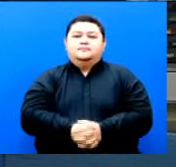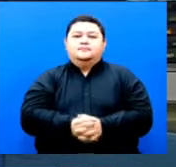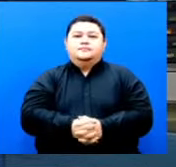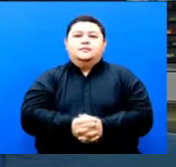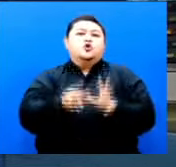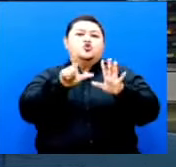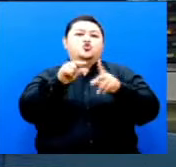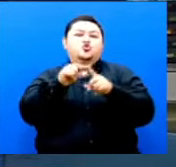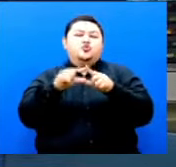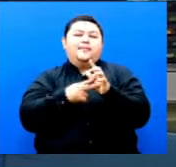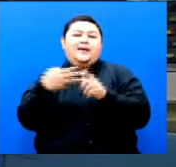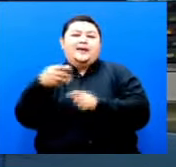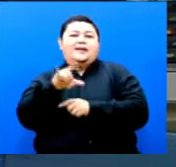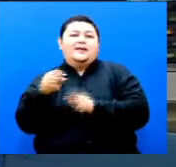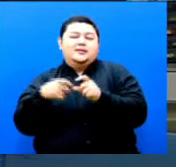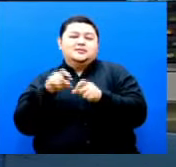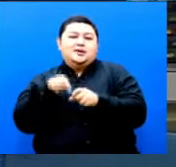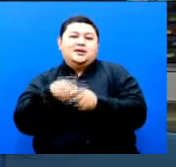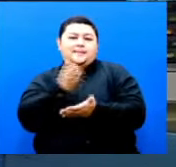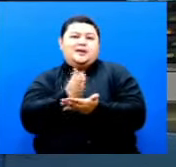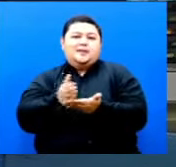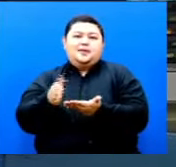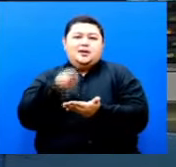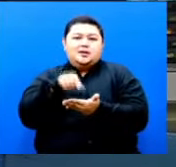Tujuhpanelisdariberbagaibidang telah